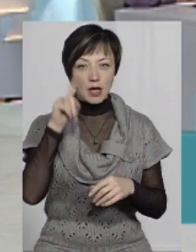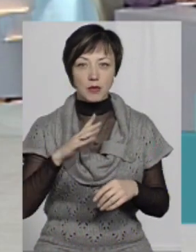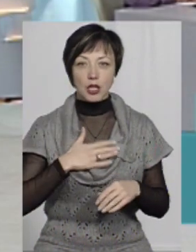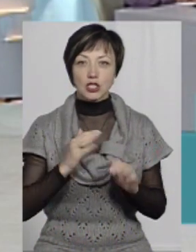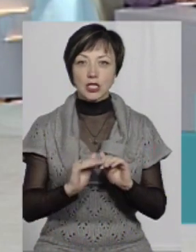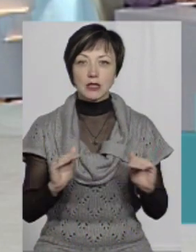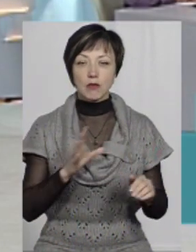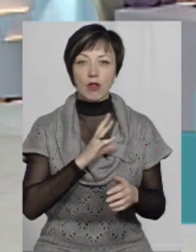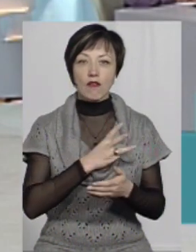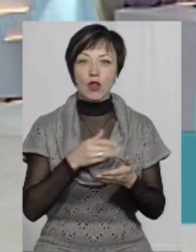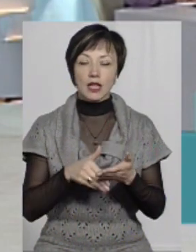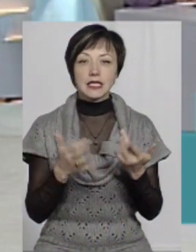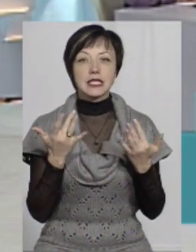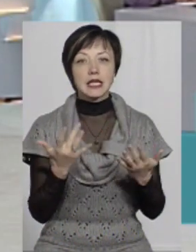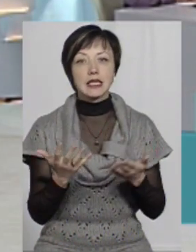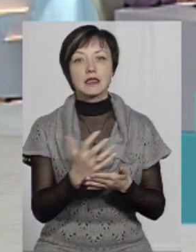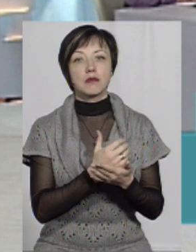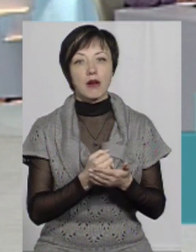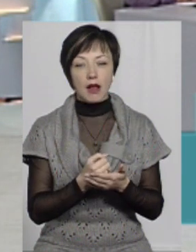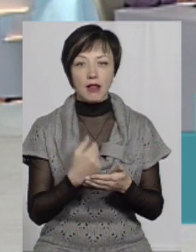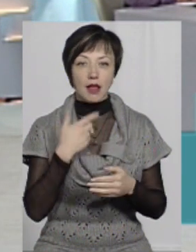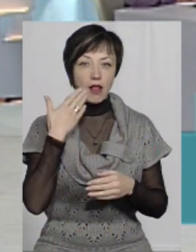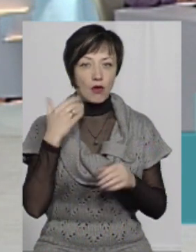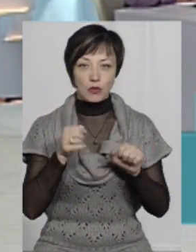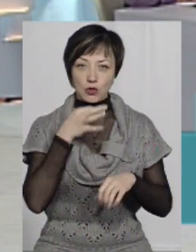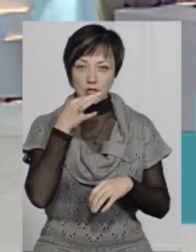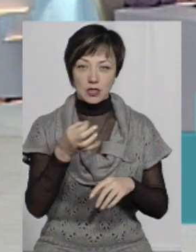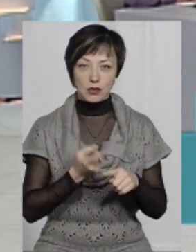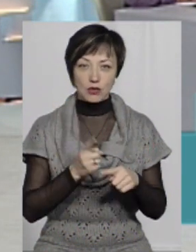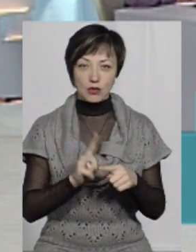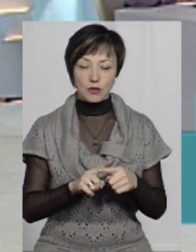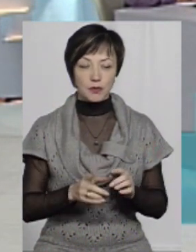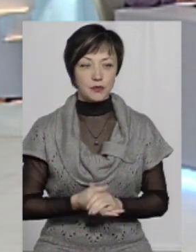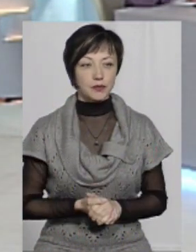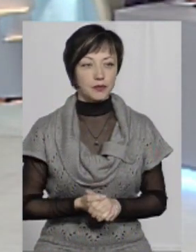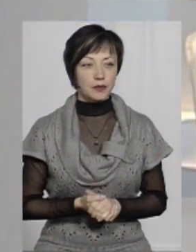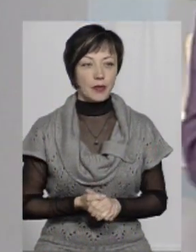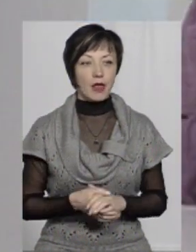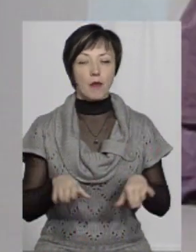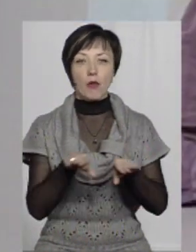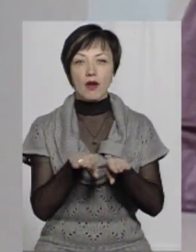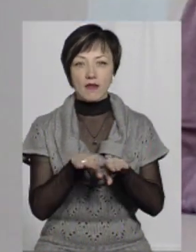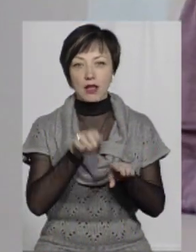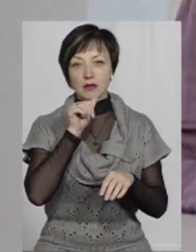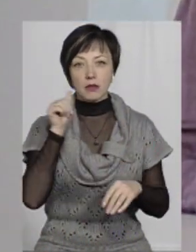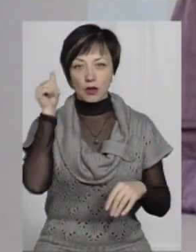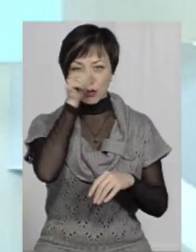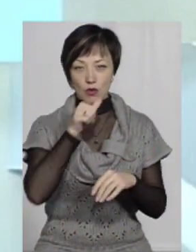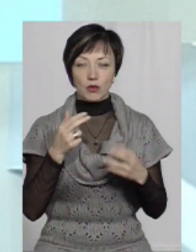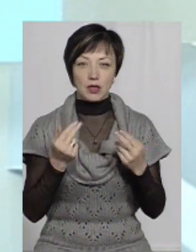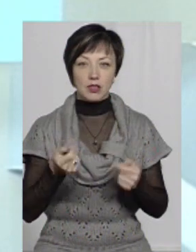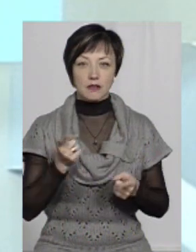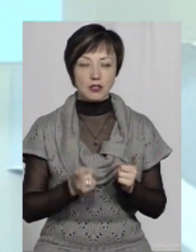що наші діти були волонтери, а скільки вони зібрали, і я легко можу цю цифру назвати. Так, і порівняти з попереднім роком, наприклад. Так,